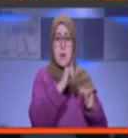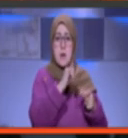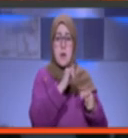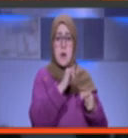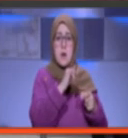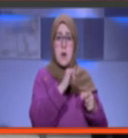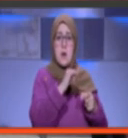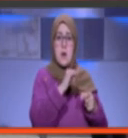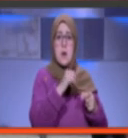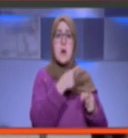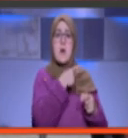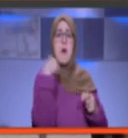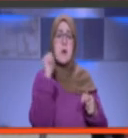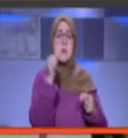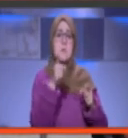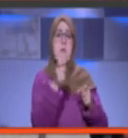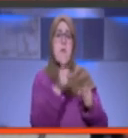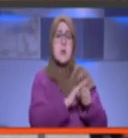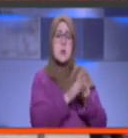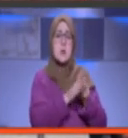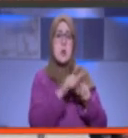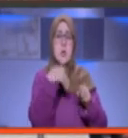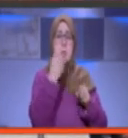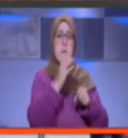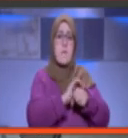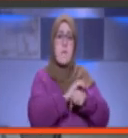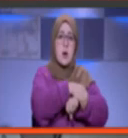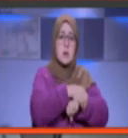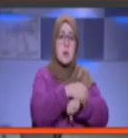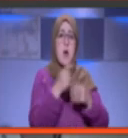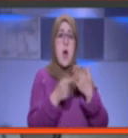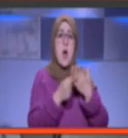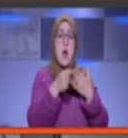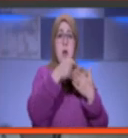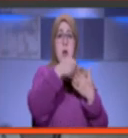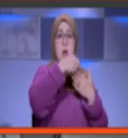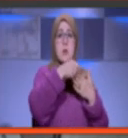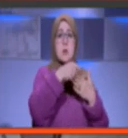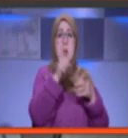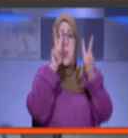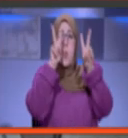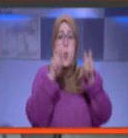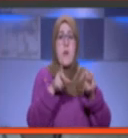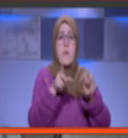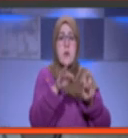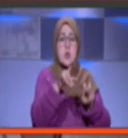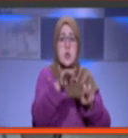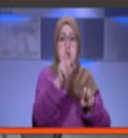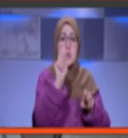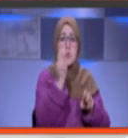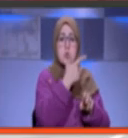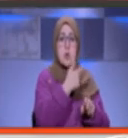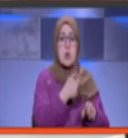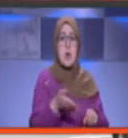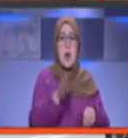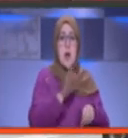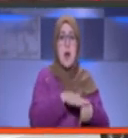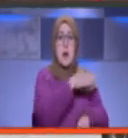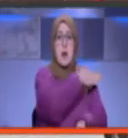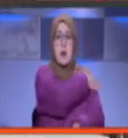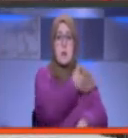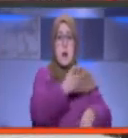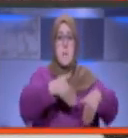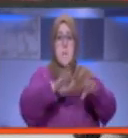انتشار الفيروس الذي فرضت الإجراءات المتبعة للحد من انتشاره على أعضاء المجلس العمل